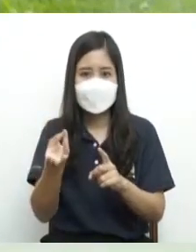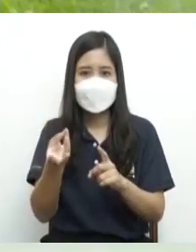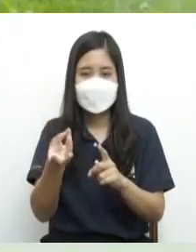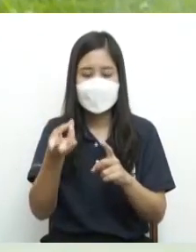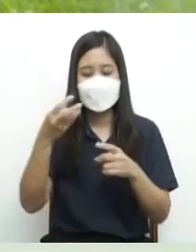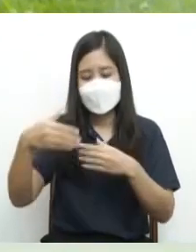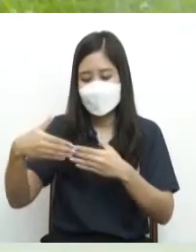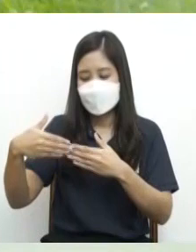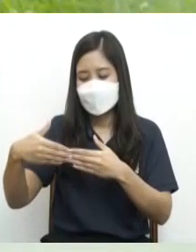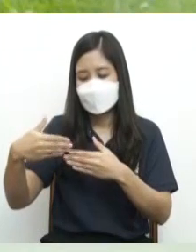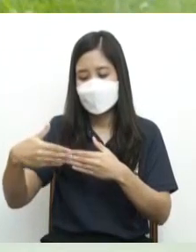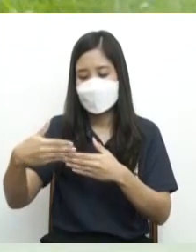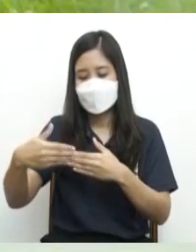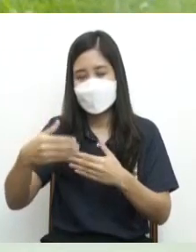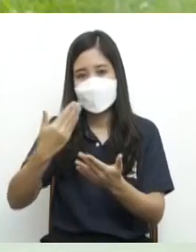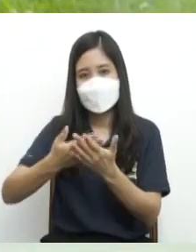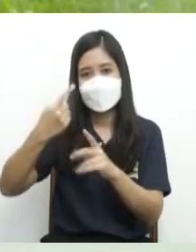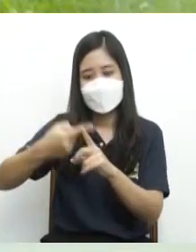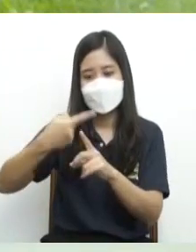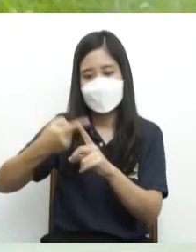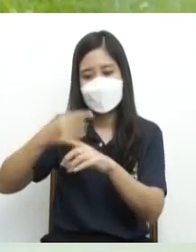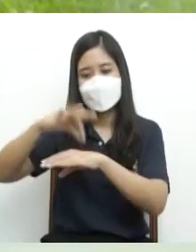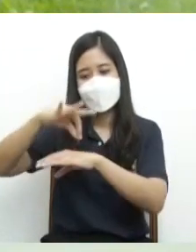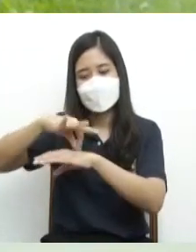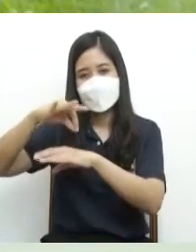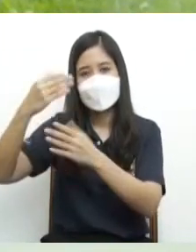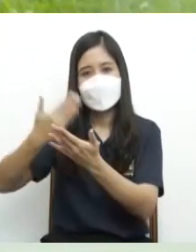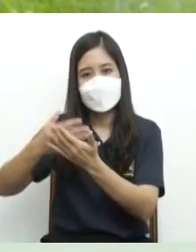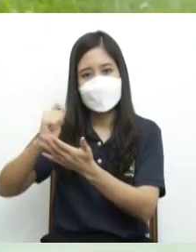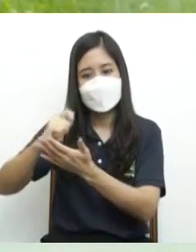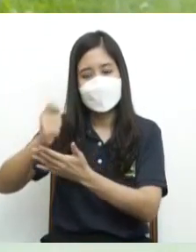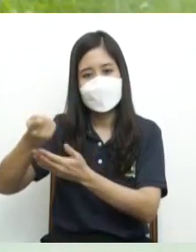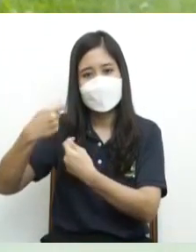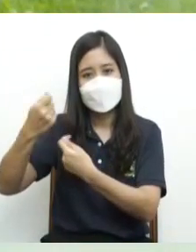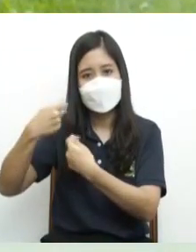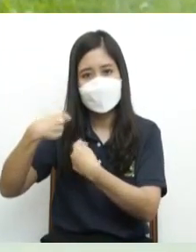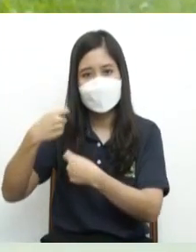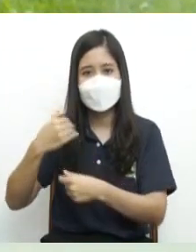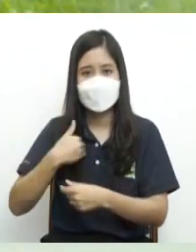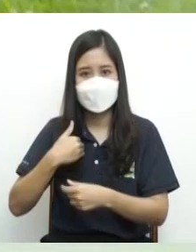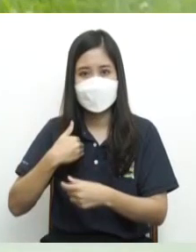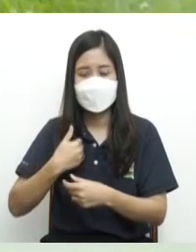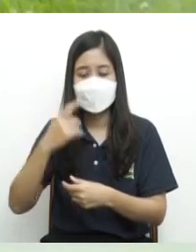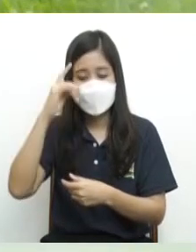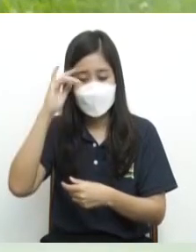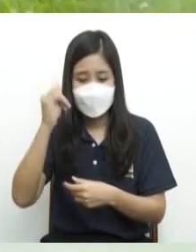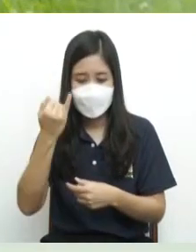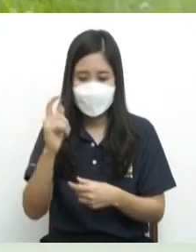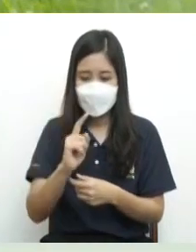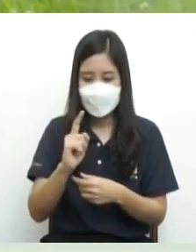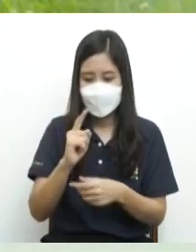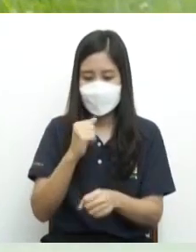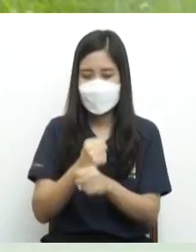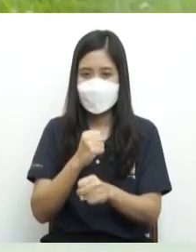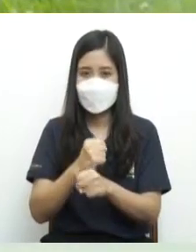เราจะมีทั้งเงินเดือนและเงินวิทยาฐานะนะครับแล้วถ้าเรารู้จักวิธีการในการที่จะ